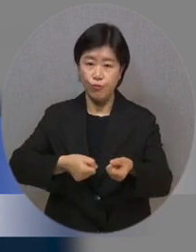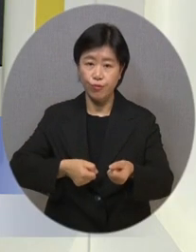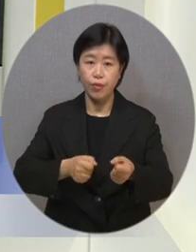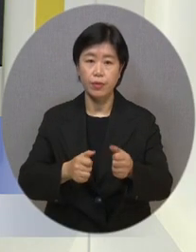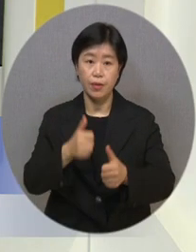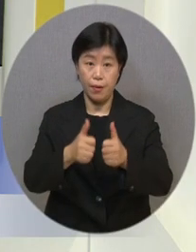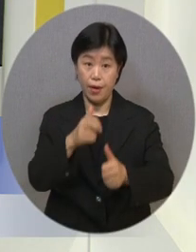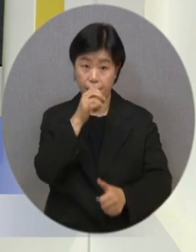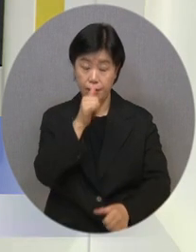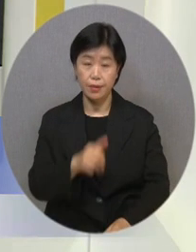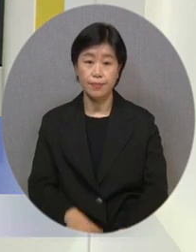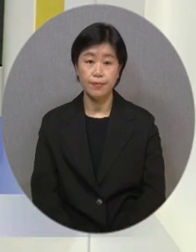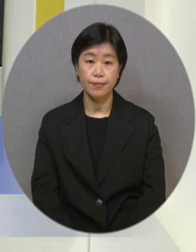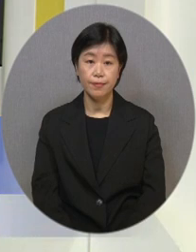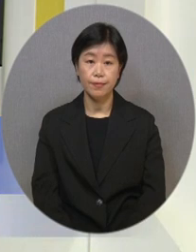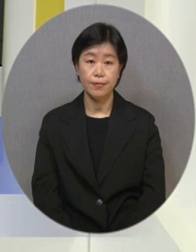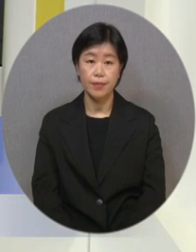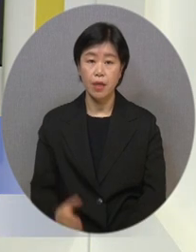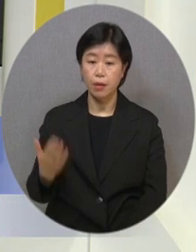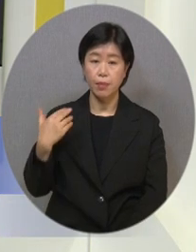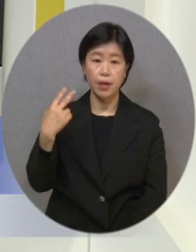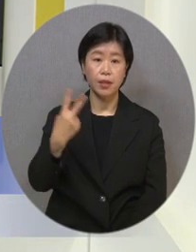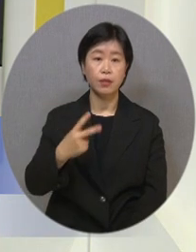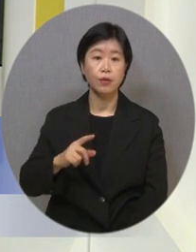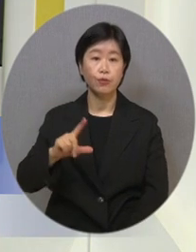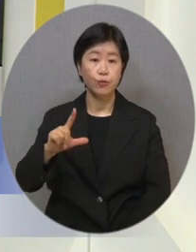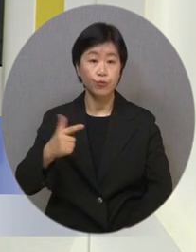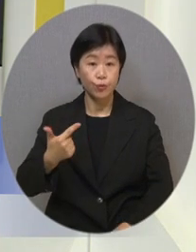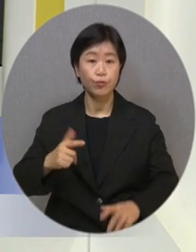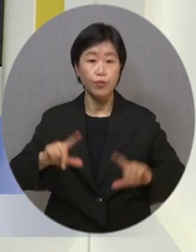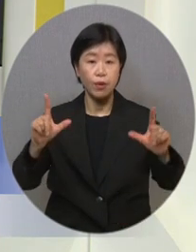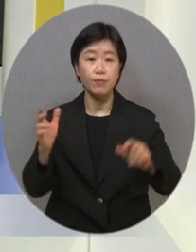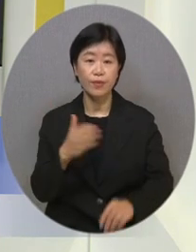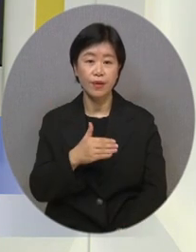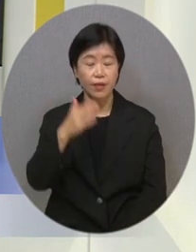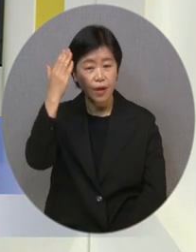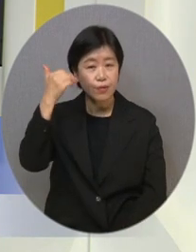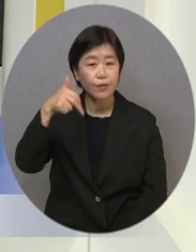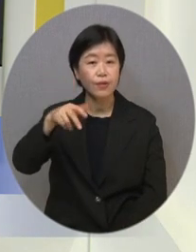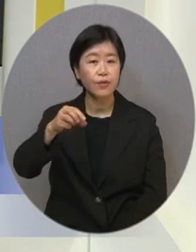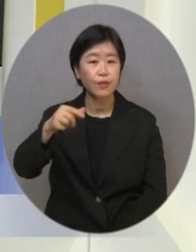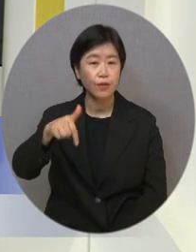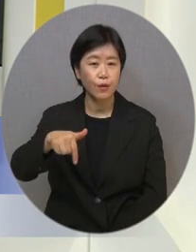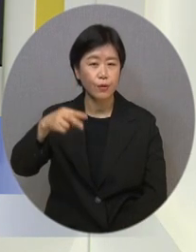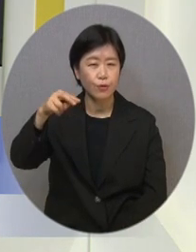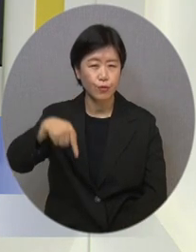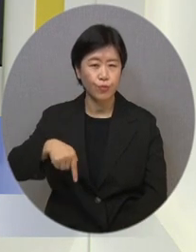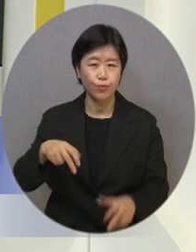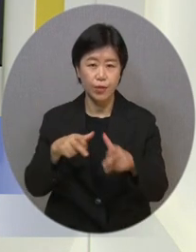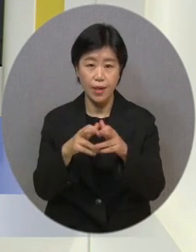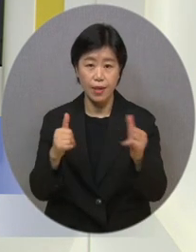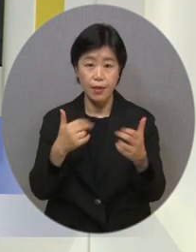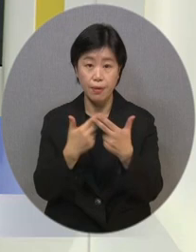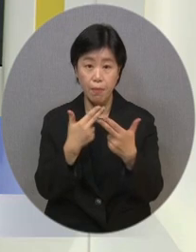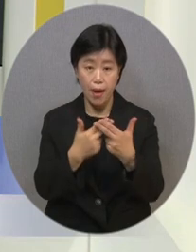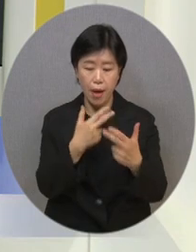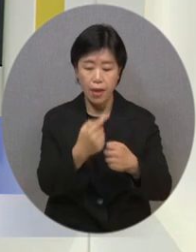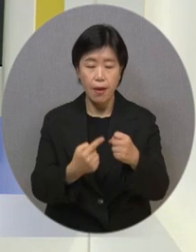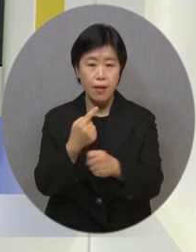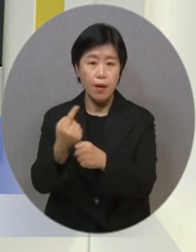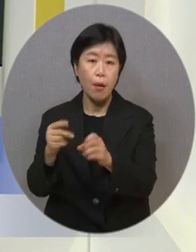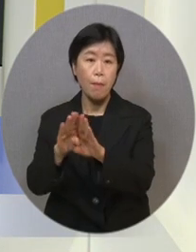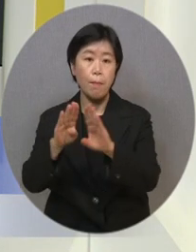예정입니다 다음 뉴스입니다 지난 년부터 한국 척수장애인 협회가 매년 개최하고 있는